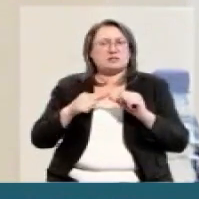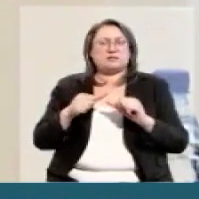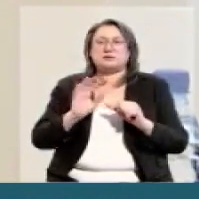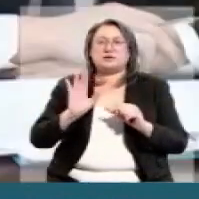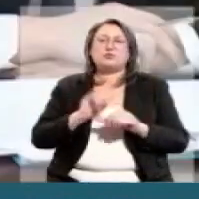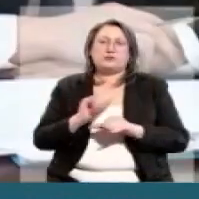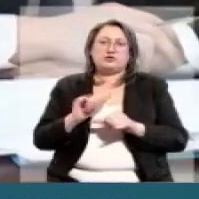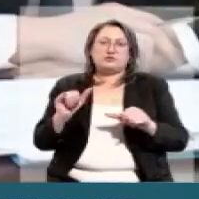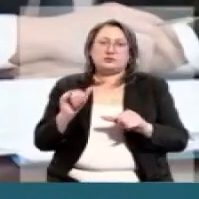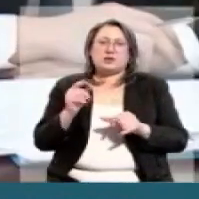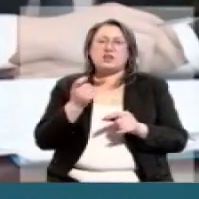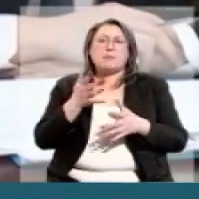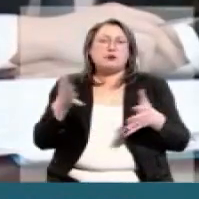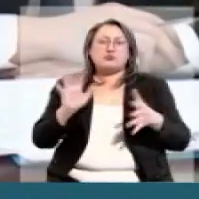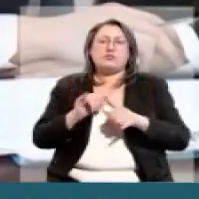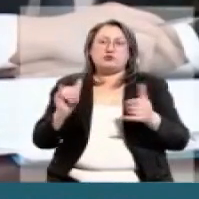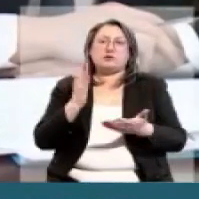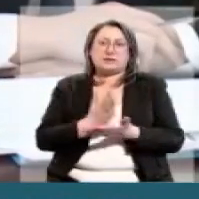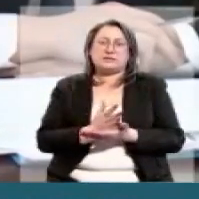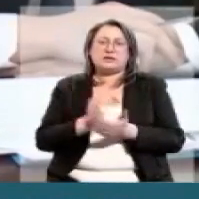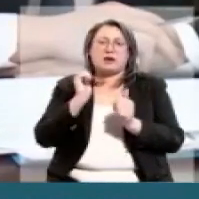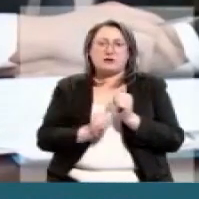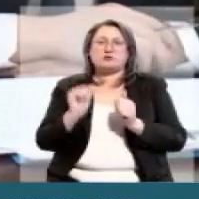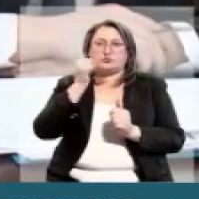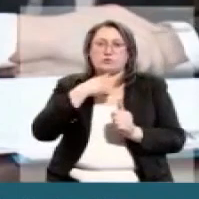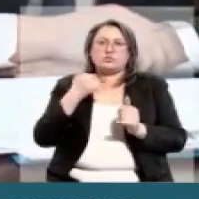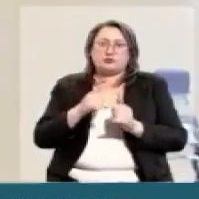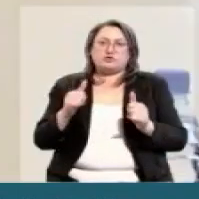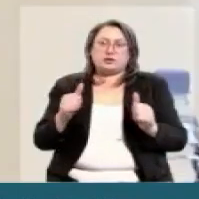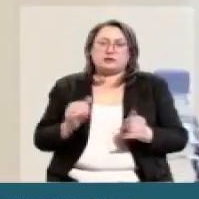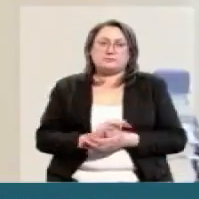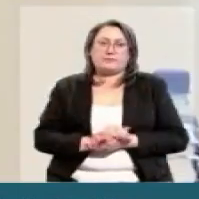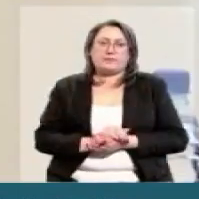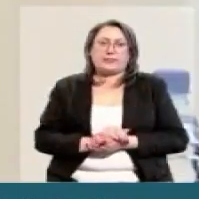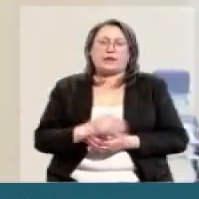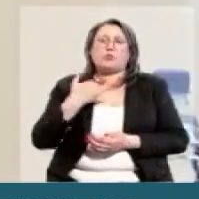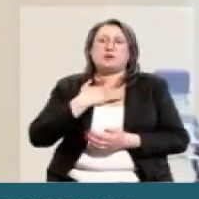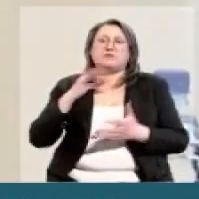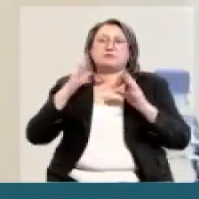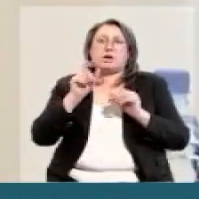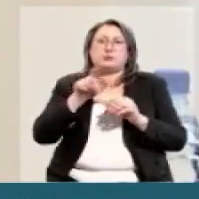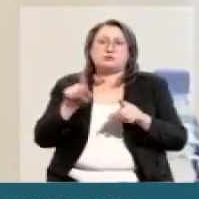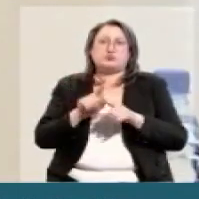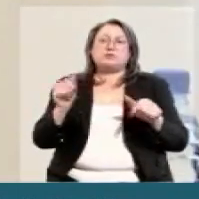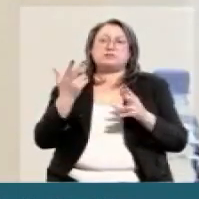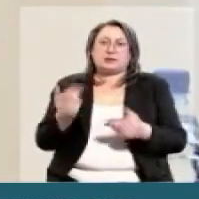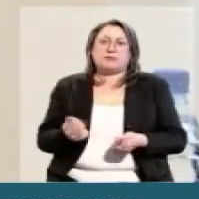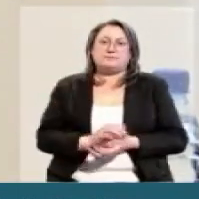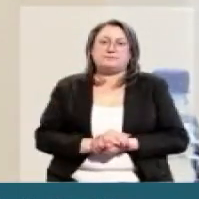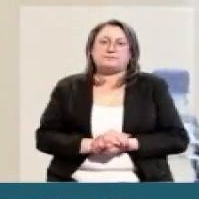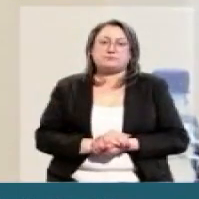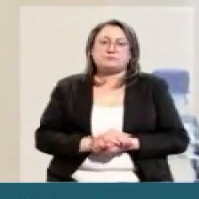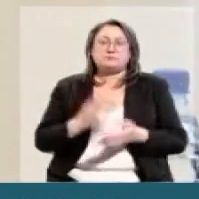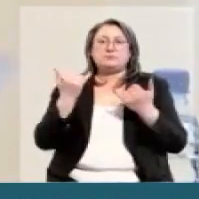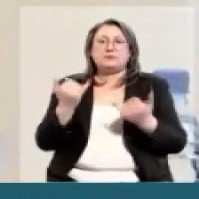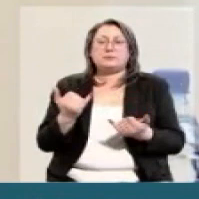Нет, увеличивается. Небольшое увеличение есть. Ежегодное увеличение. У нас процент населения в целом увеличивается. Да.